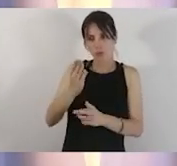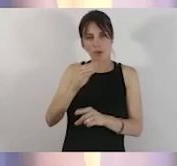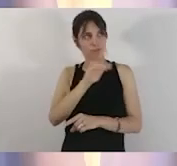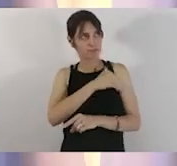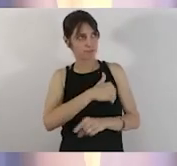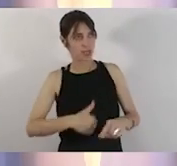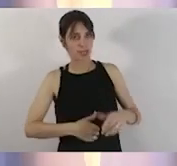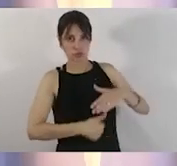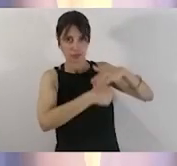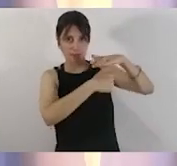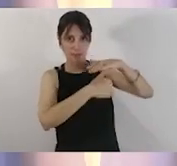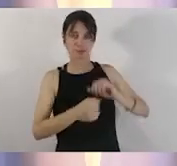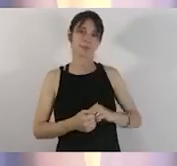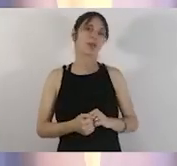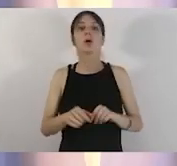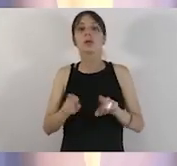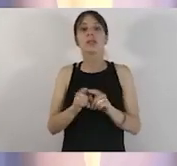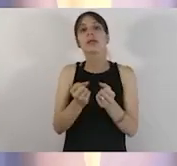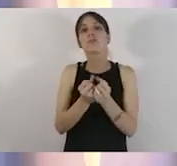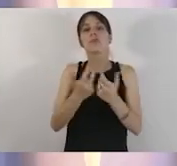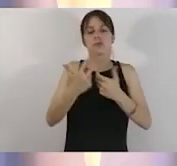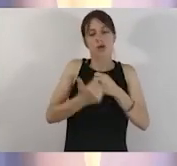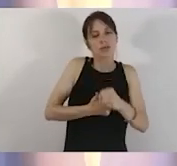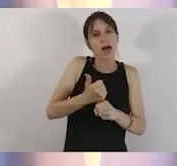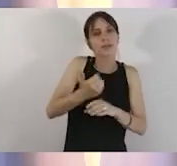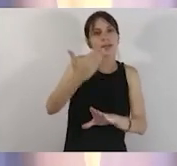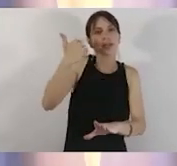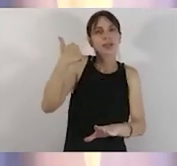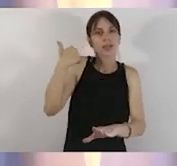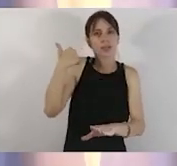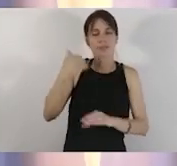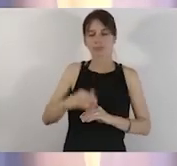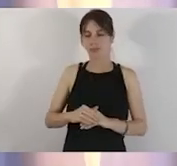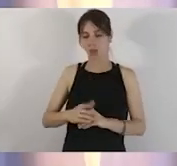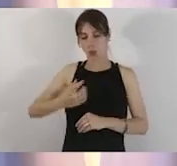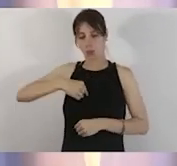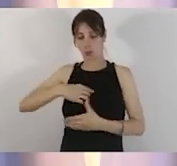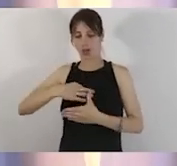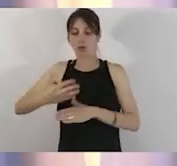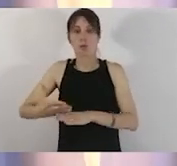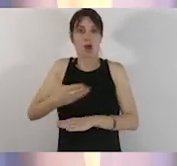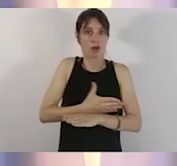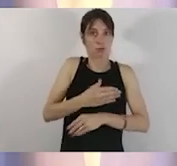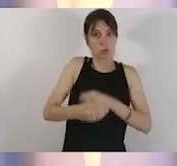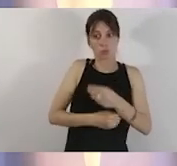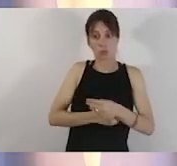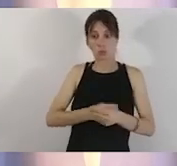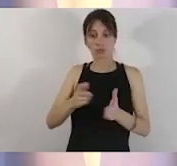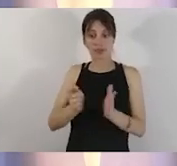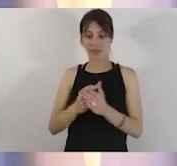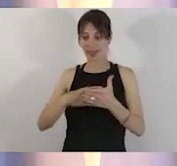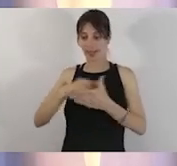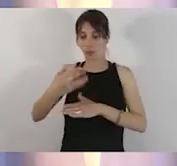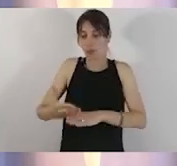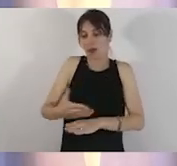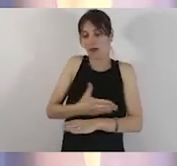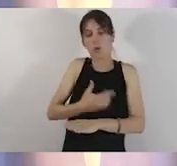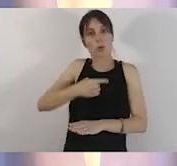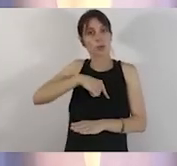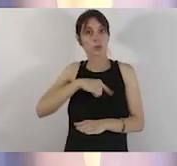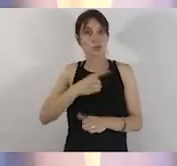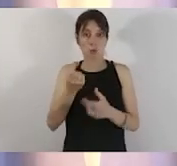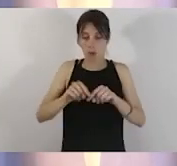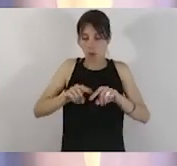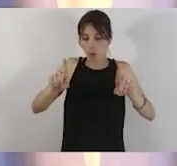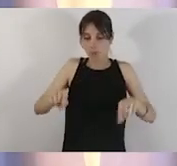un certain nombre d'exercices avant nous, ou même nous en début de mandat, où on consomme pas complètement le budget.